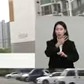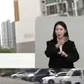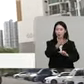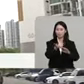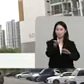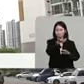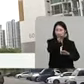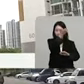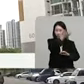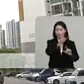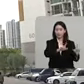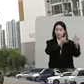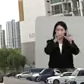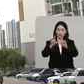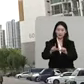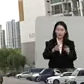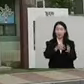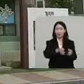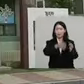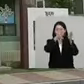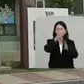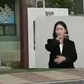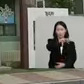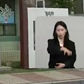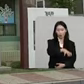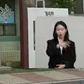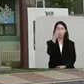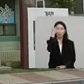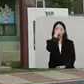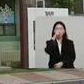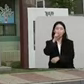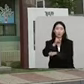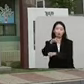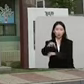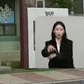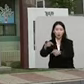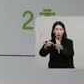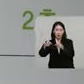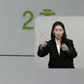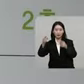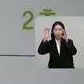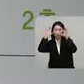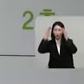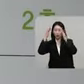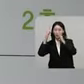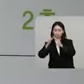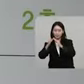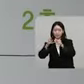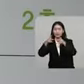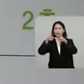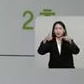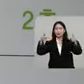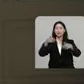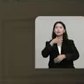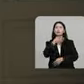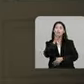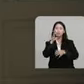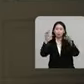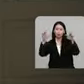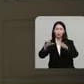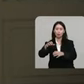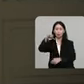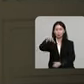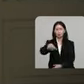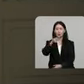공공임대주택 단지입니다 관리사무소 건물 1층엔 어린이집이 2층엔 경로당이 들어서 있는데